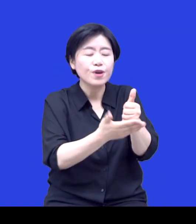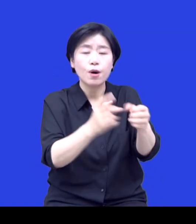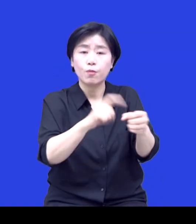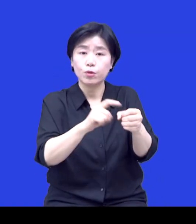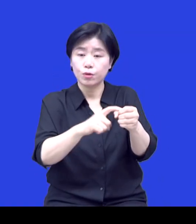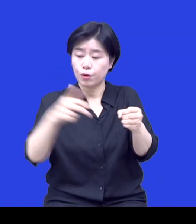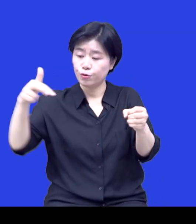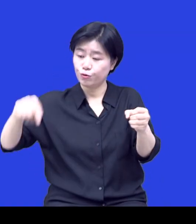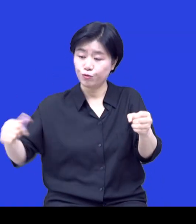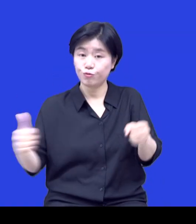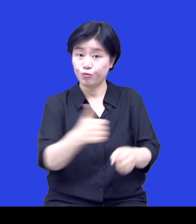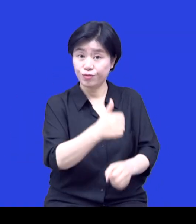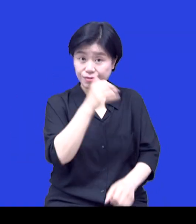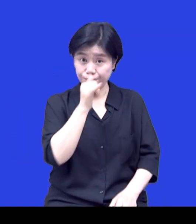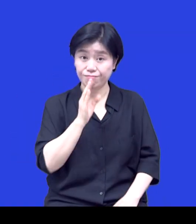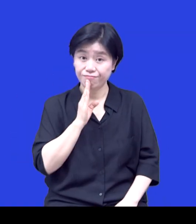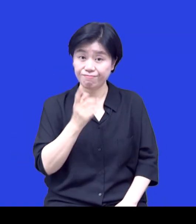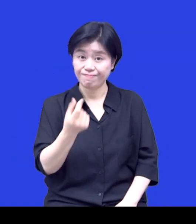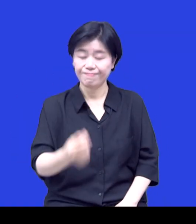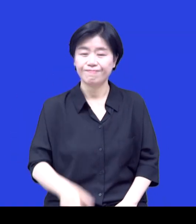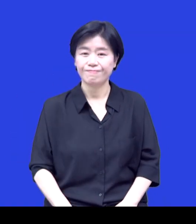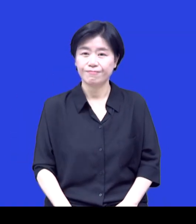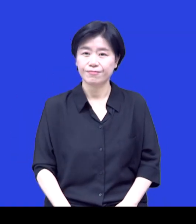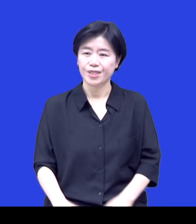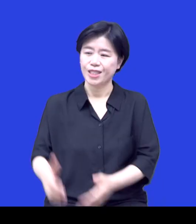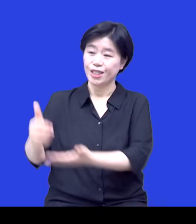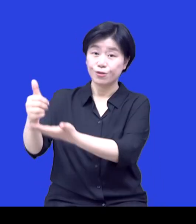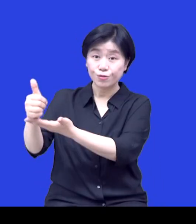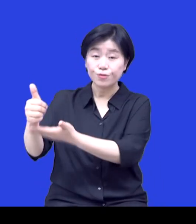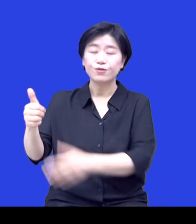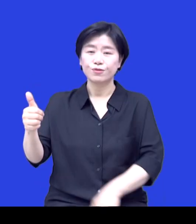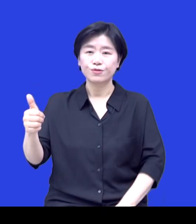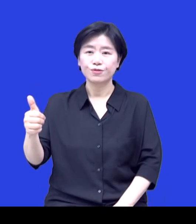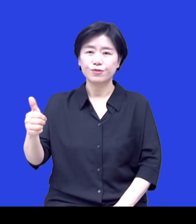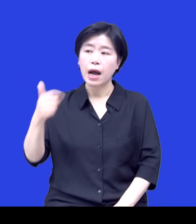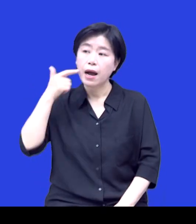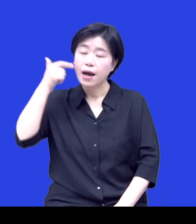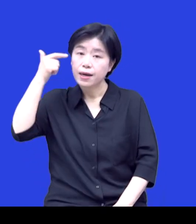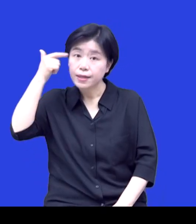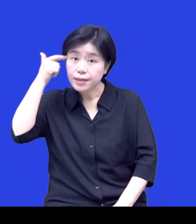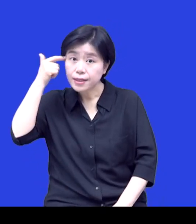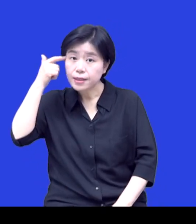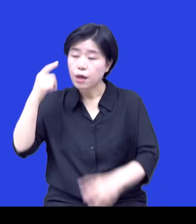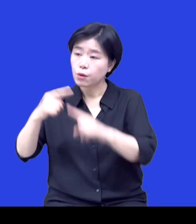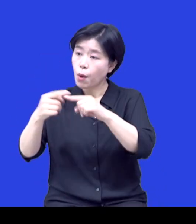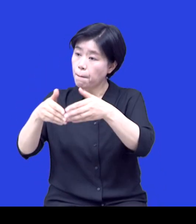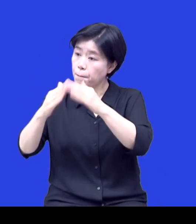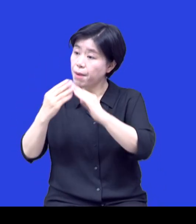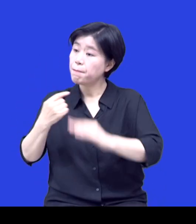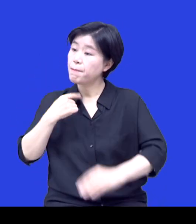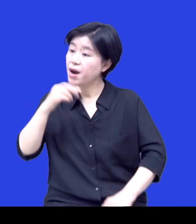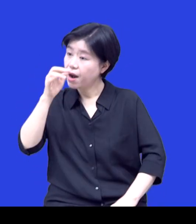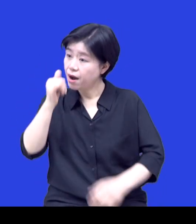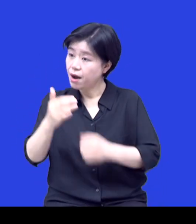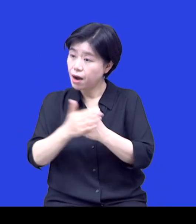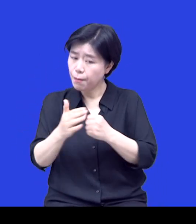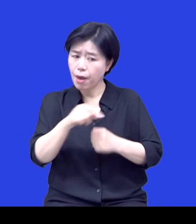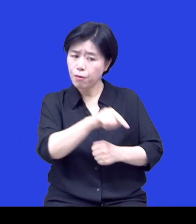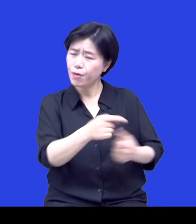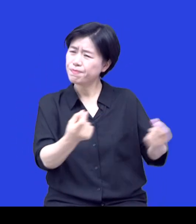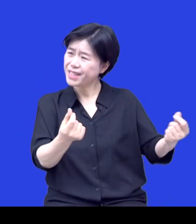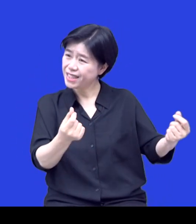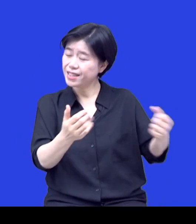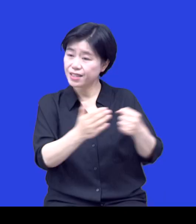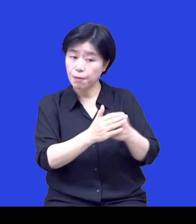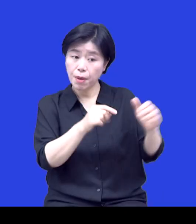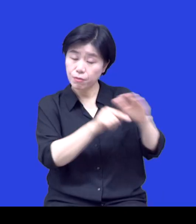어떻게 보면 아버지가 개척교회를 했었기 때문에 더 개척교회에 대한 애정이 더 있는 거예요. 아니 뭐 그런 것도 있고 이제 목사님이 이제 새로 또 시작하시는